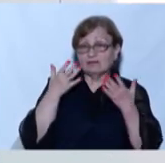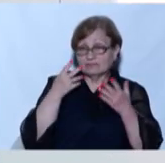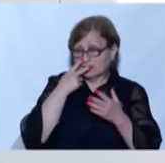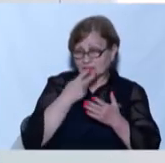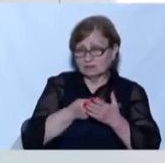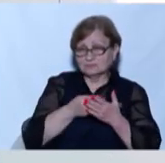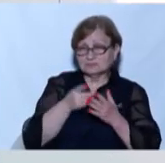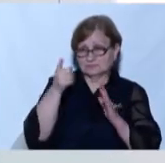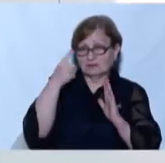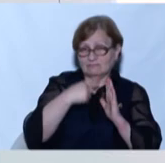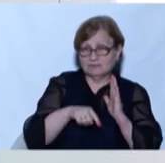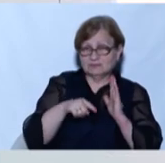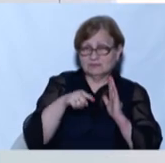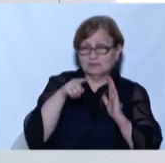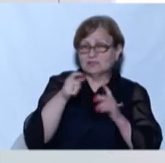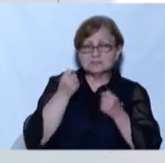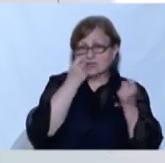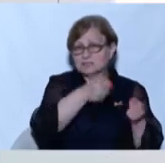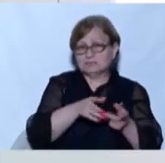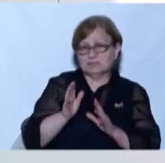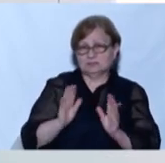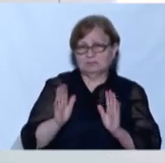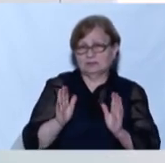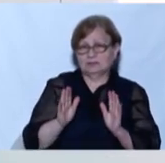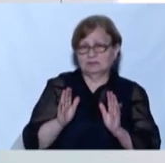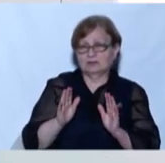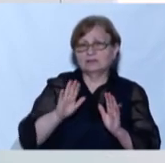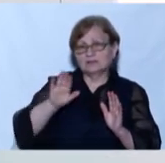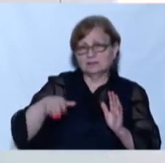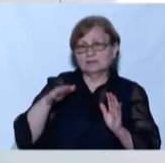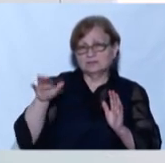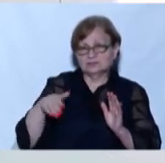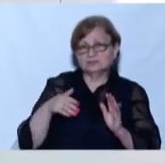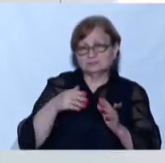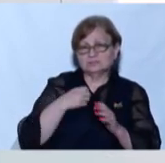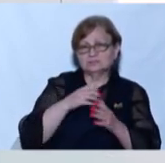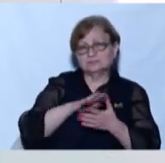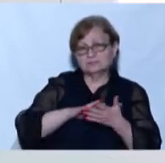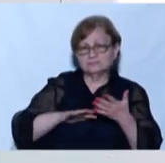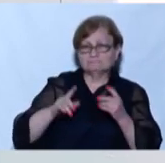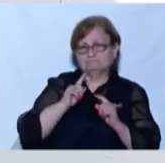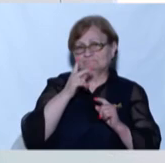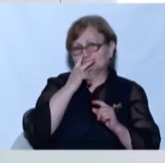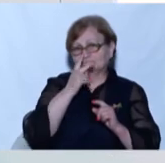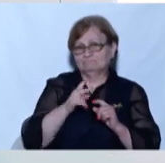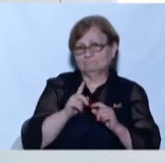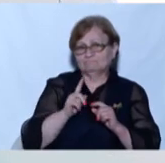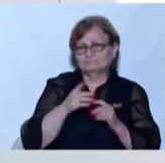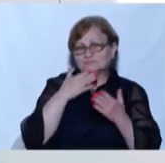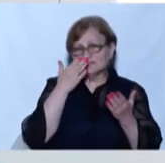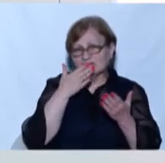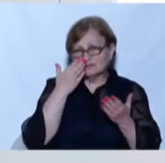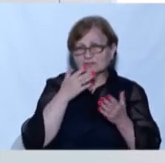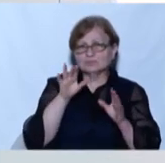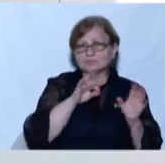ვთქვა დაგვარწმუნა მან რომ ეს არ არის გადასაგდები რამ წერლობა შემდეგ უკვე შევუყვეთ და აბა რაღაცები რაღაც ლექსები ცალკე წავიკითხოთ